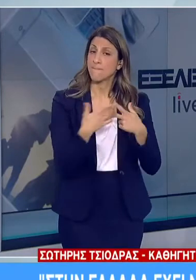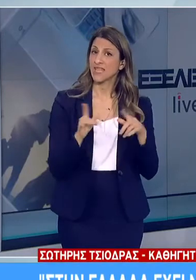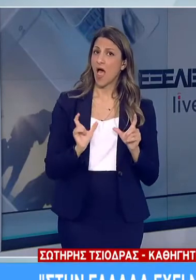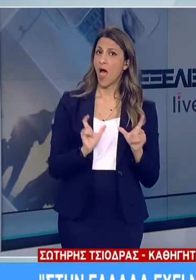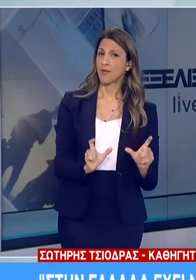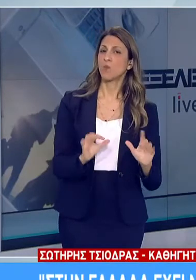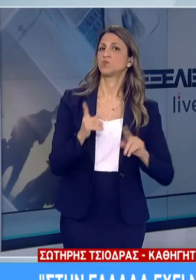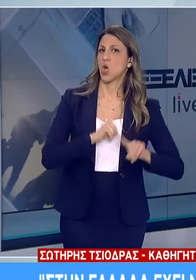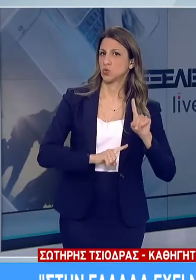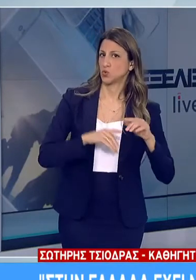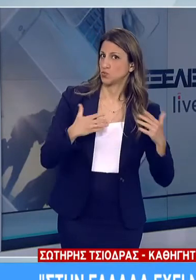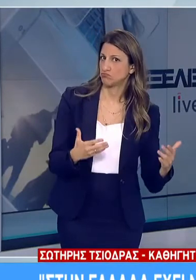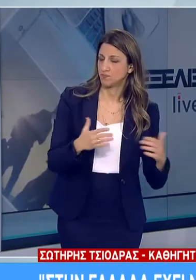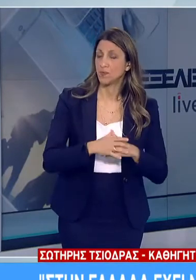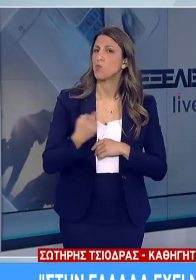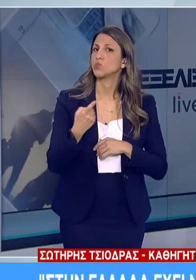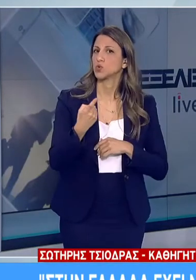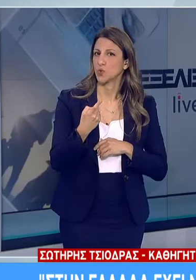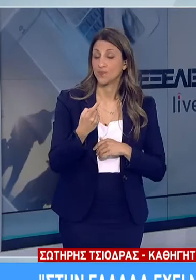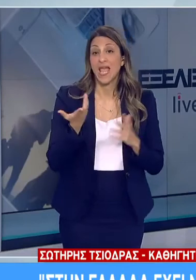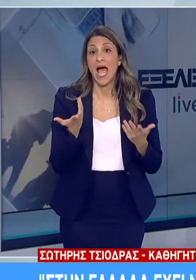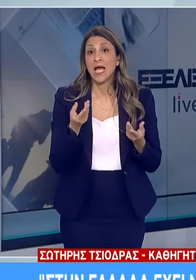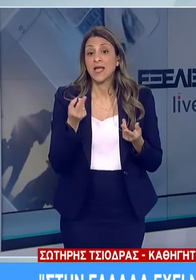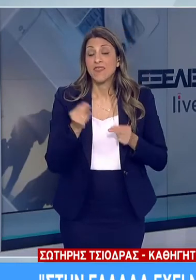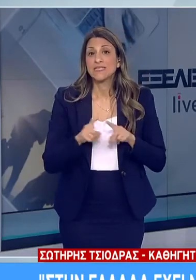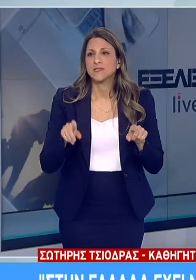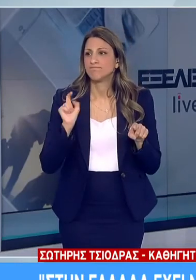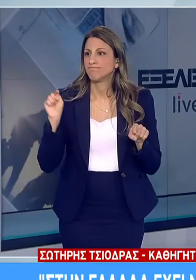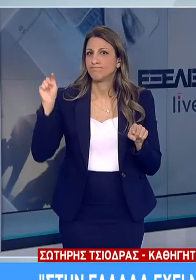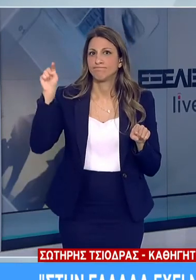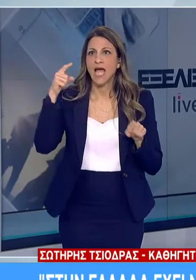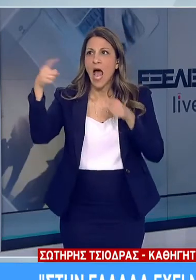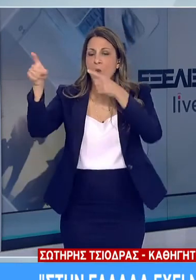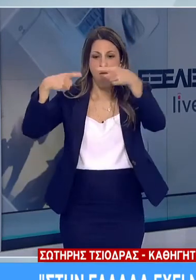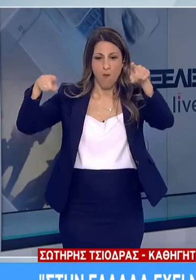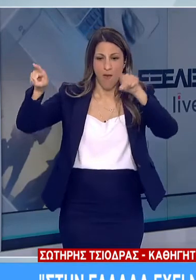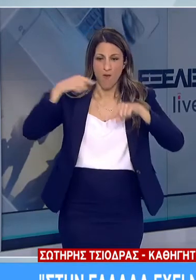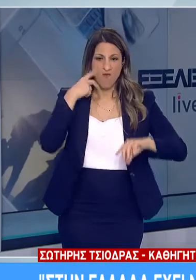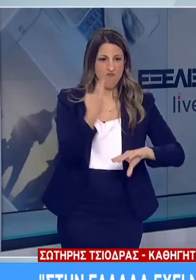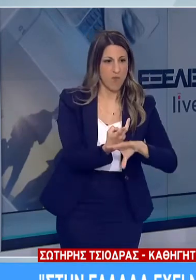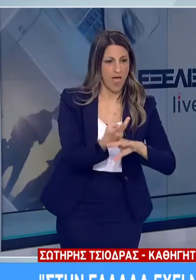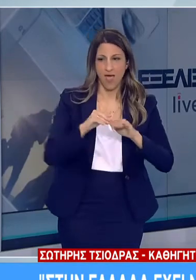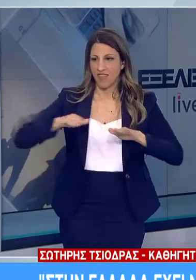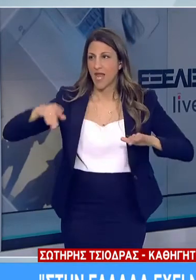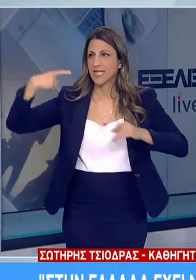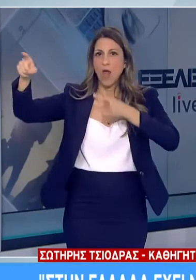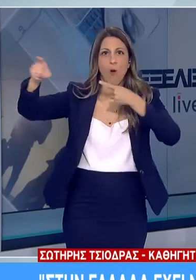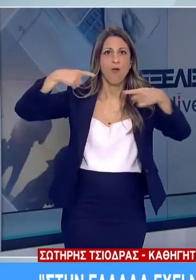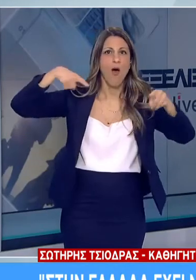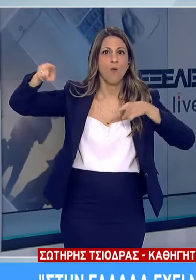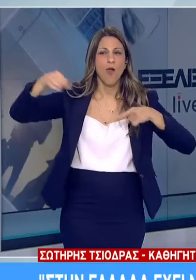αντισώματα. Βέβαια, η ποικιλομορφία της γεωγραφίας μας και της πορείας επιδημίας στη χώρα μπορεί να δείξει διαφορές σε κάποιες περιοχές.